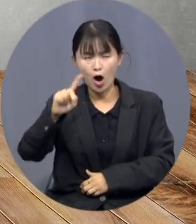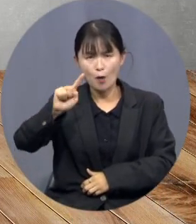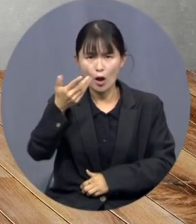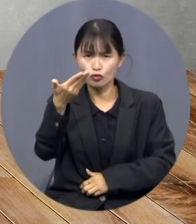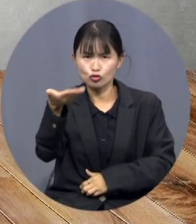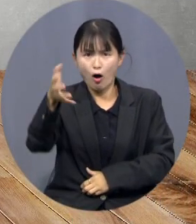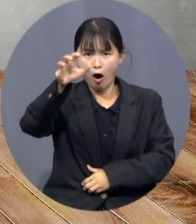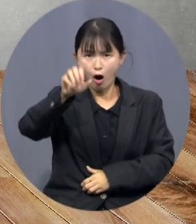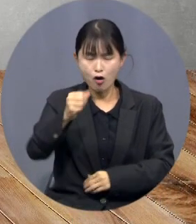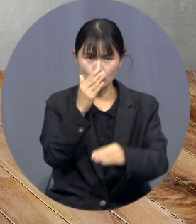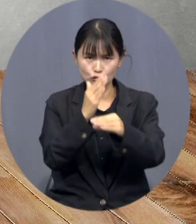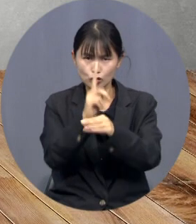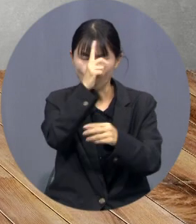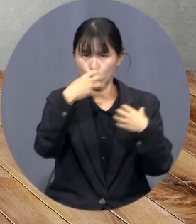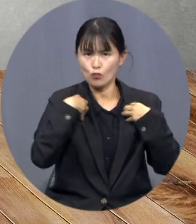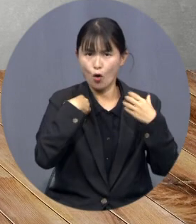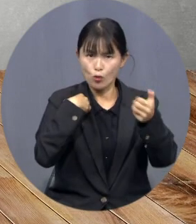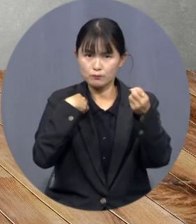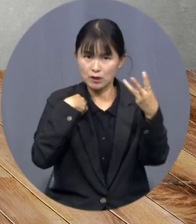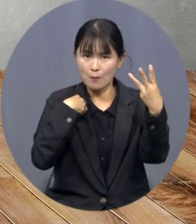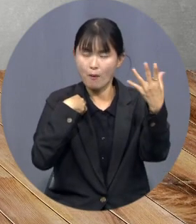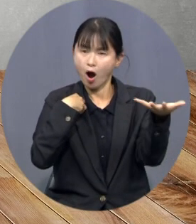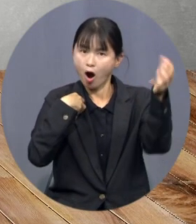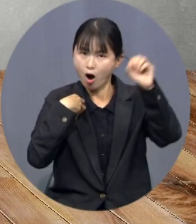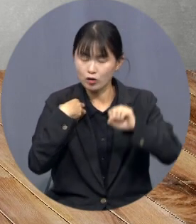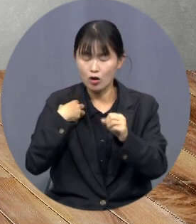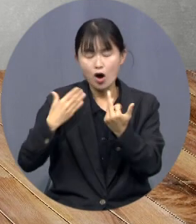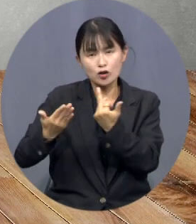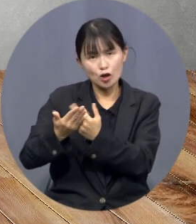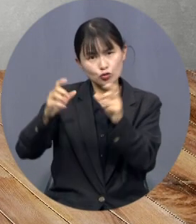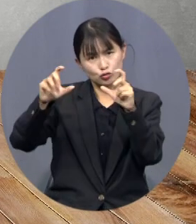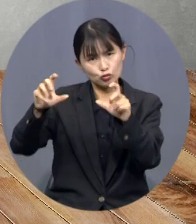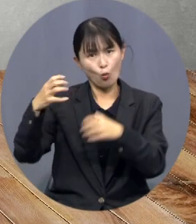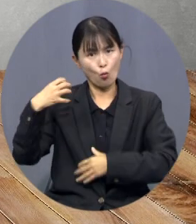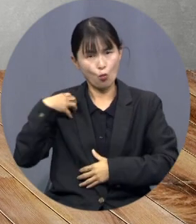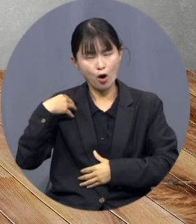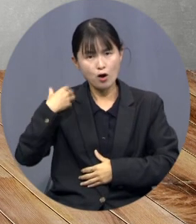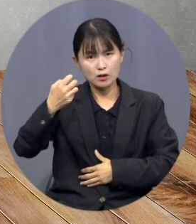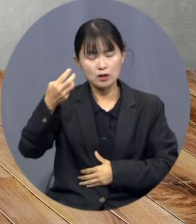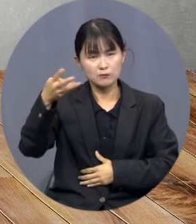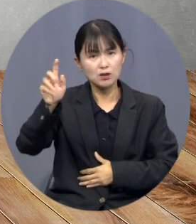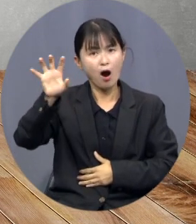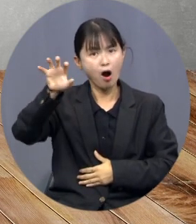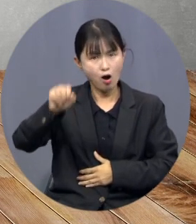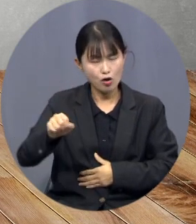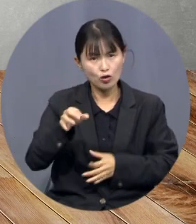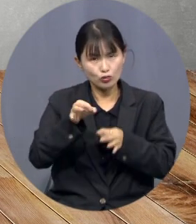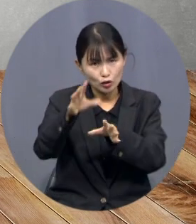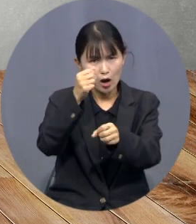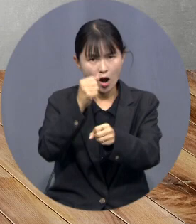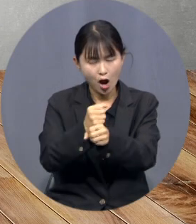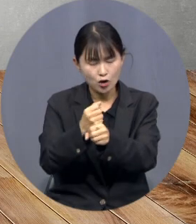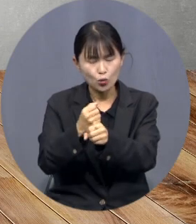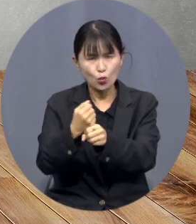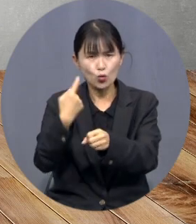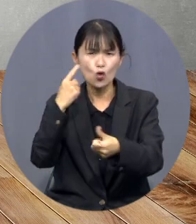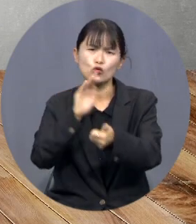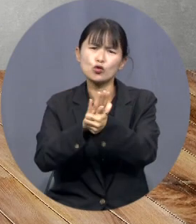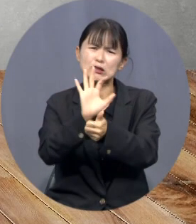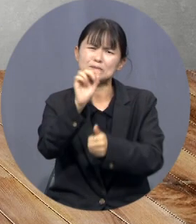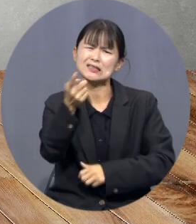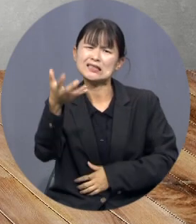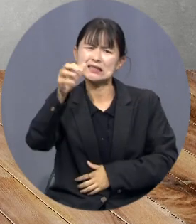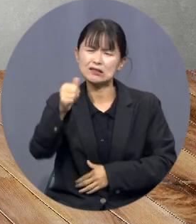원 가운데 정부가 53억 원, 제주도가 42억 원을 출연금으로 내고 기부금 수익은 1억